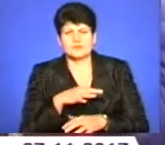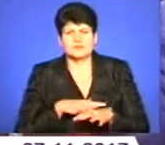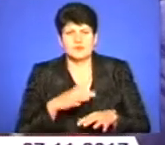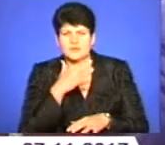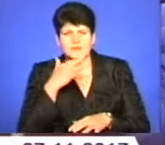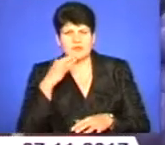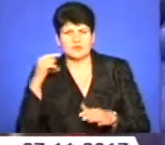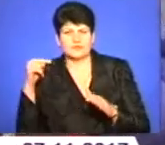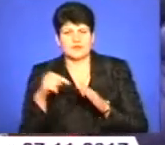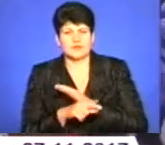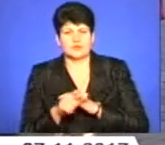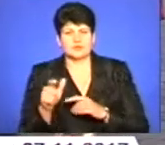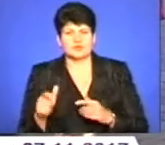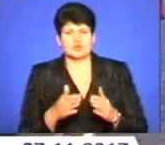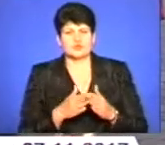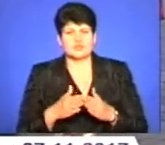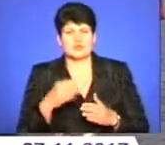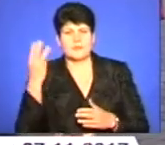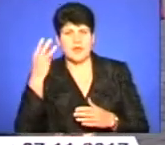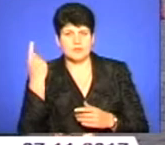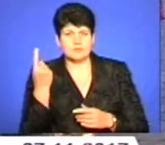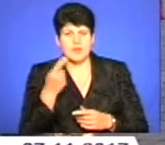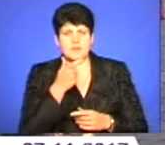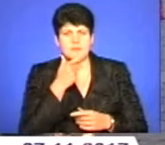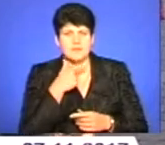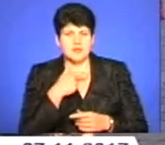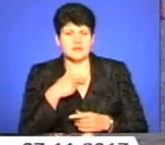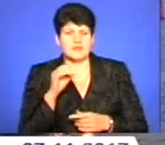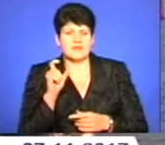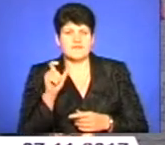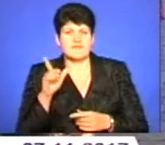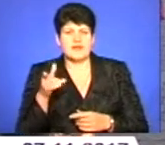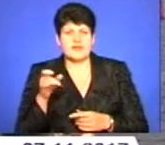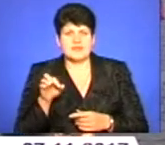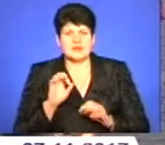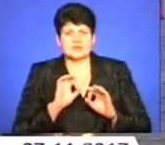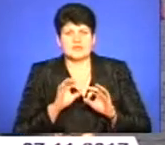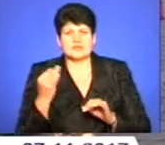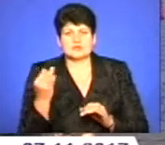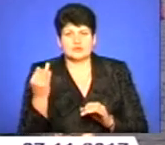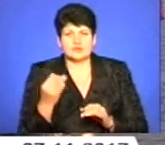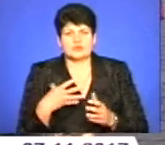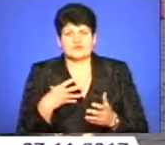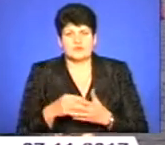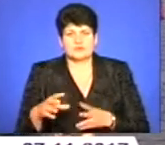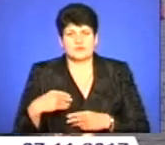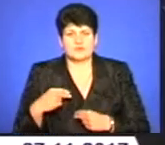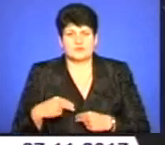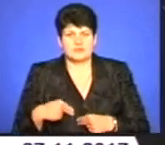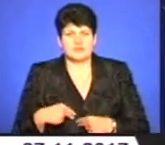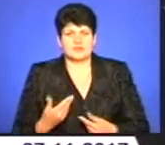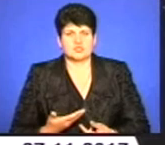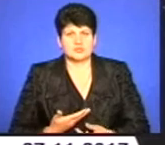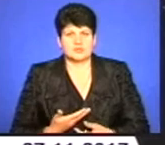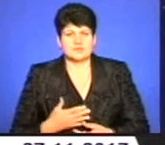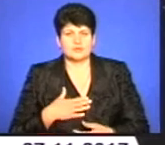жителі сусідньої Хмельницької області. Пані Євгенія розповіла історію своєї співробітниці, яка вижила у роки геноциду. Зі